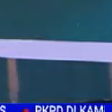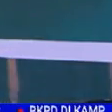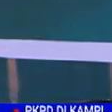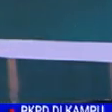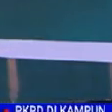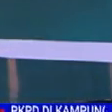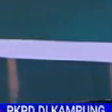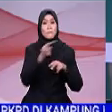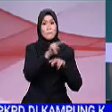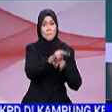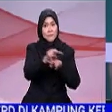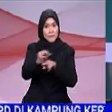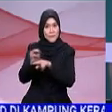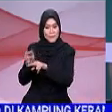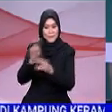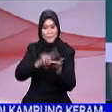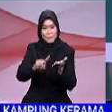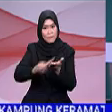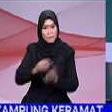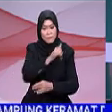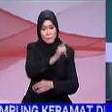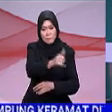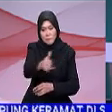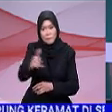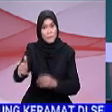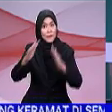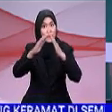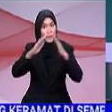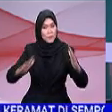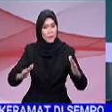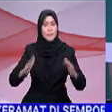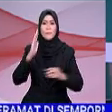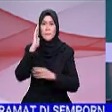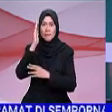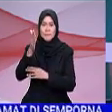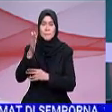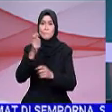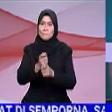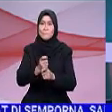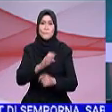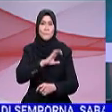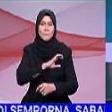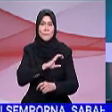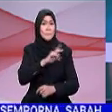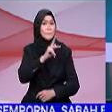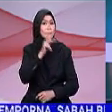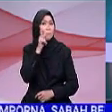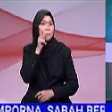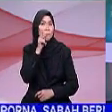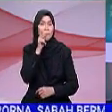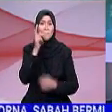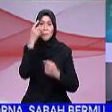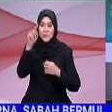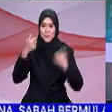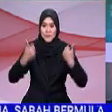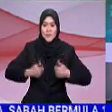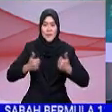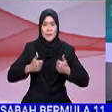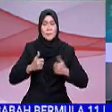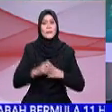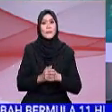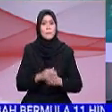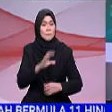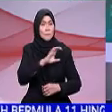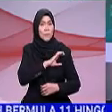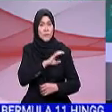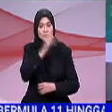Secara pemantauan dan pemeriksaan ke rumah akan tetap dilaksana Polis Kedah pada hari Aidilfitri kali ini. Timbalan Ketua Polis